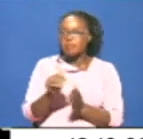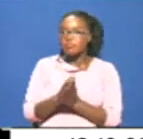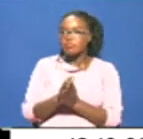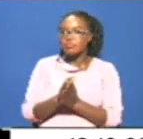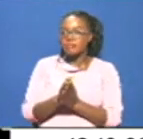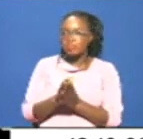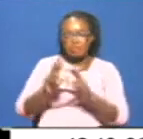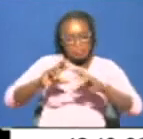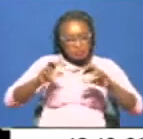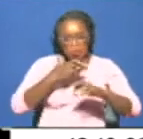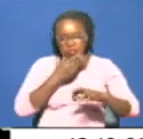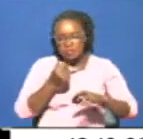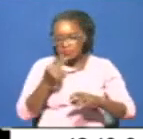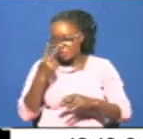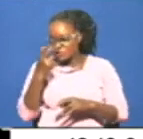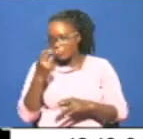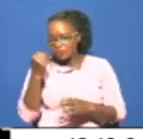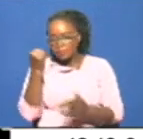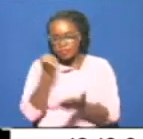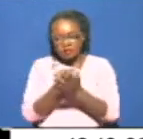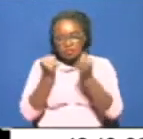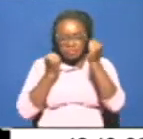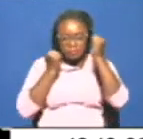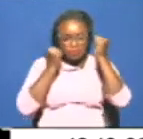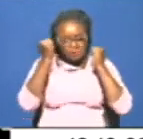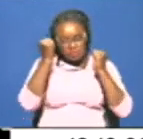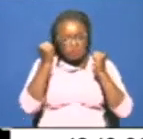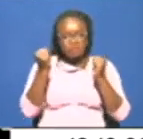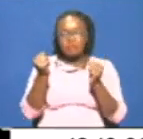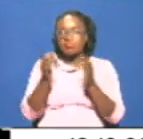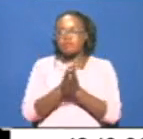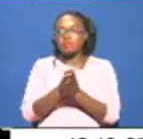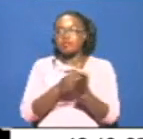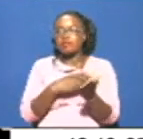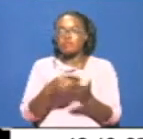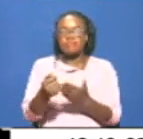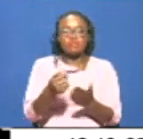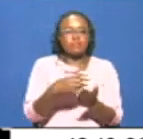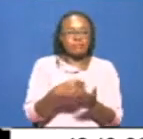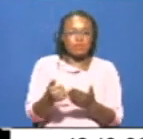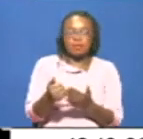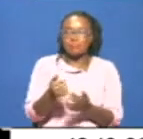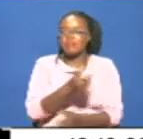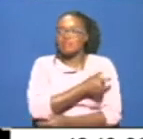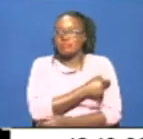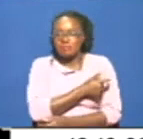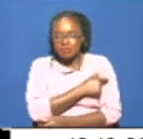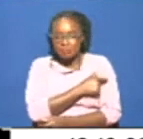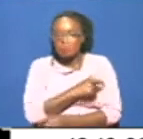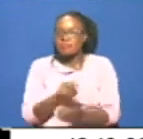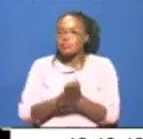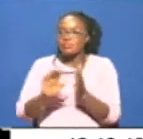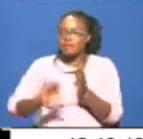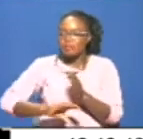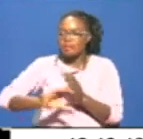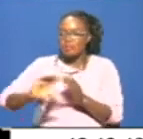mwanamme anayeshukiwa kuwa afisa wa jeshi ambaye amekuwa akilangua mihadarati katika soko la Kiritiri, kaunti ndogo ya Mbeere kusini,